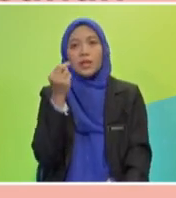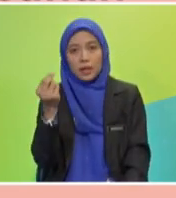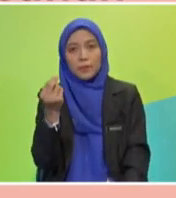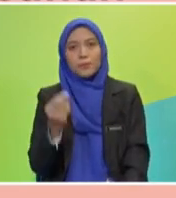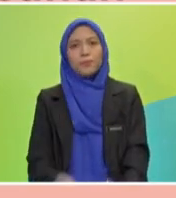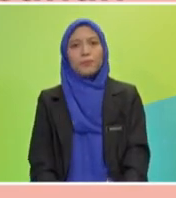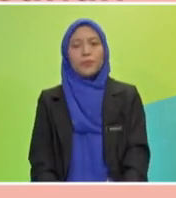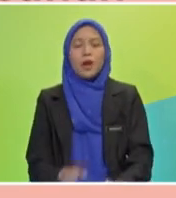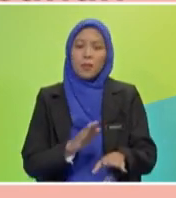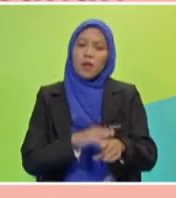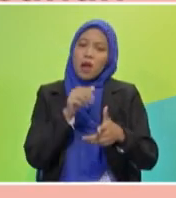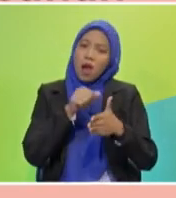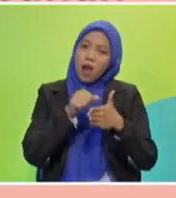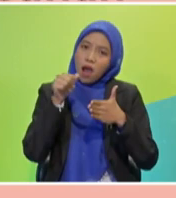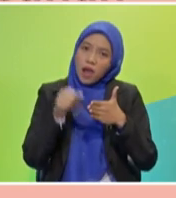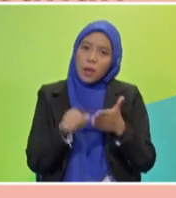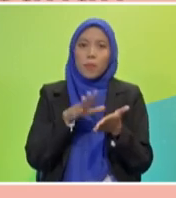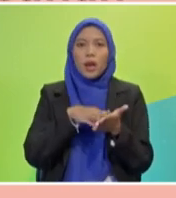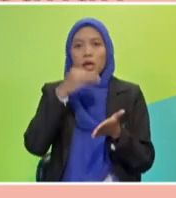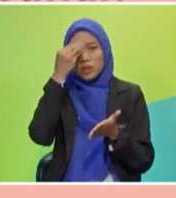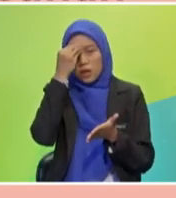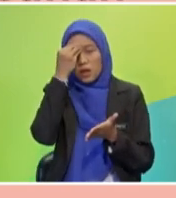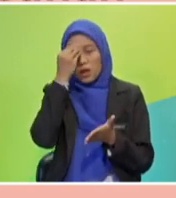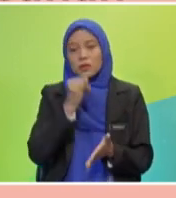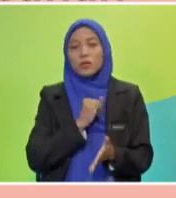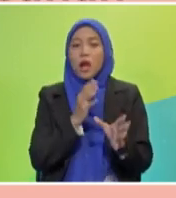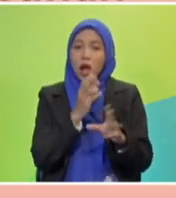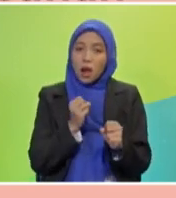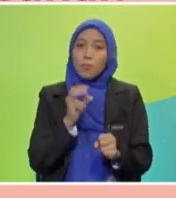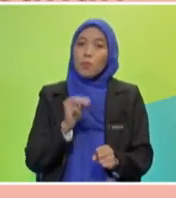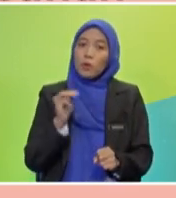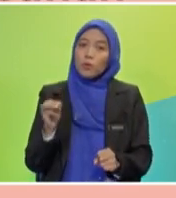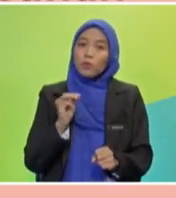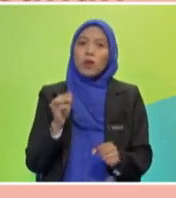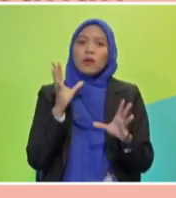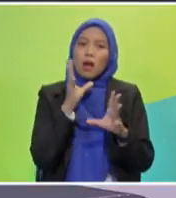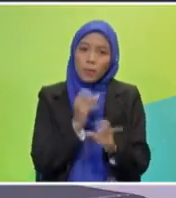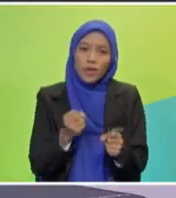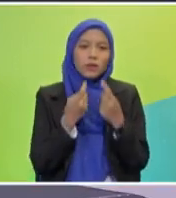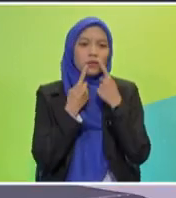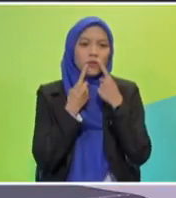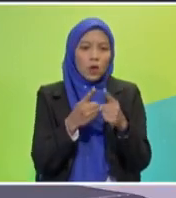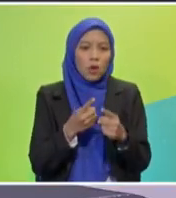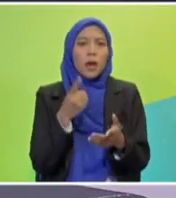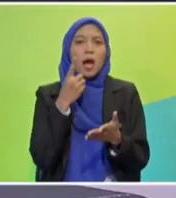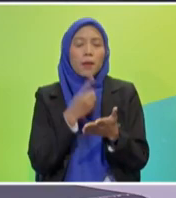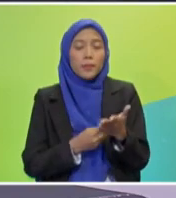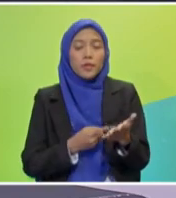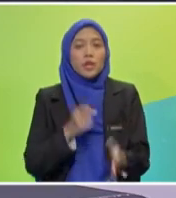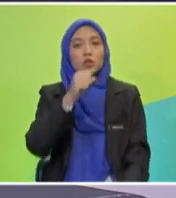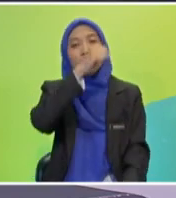ini, cikgu berharap murid-murid dapat memberikan respons terhadap pesanan yang diperdengarkan. Seperti yang